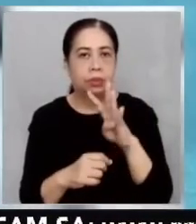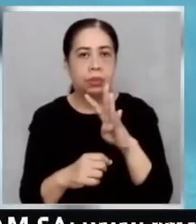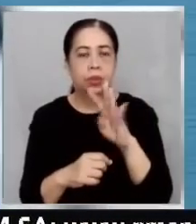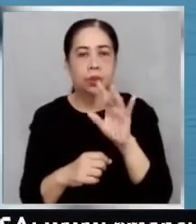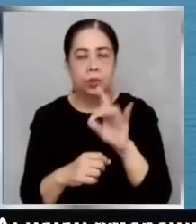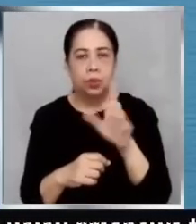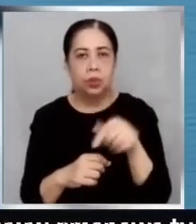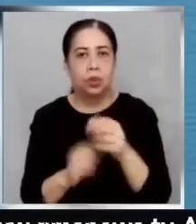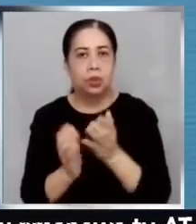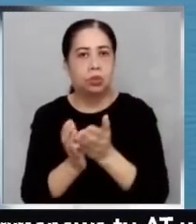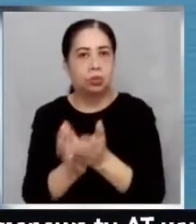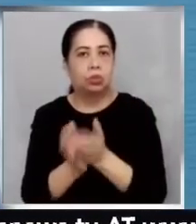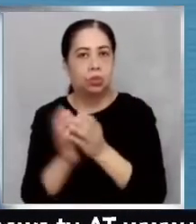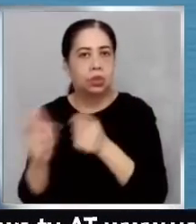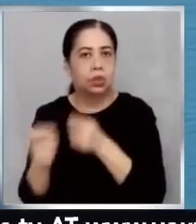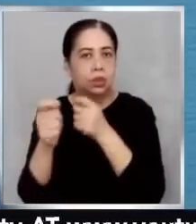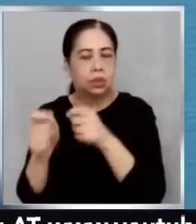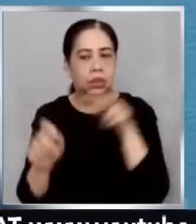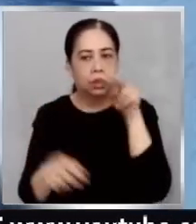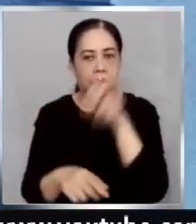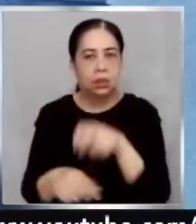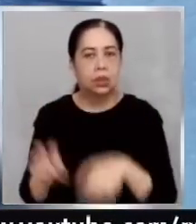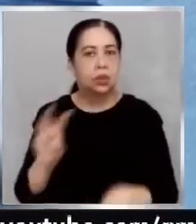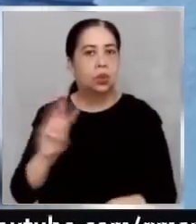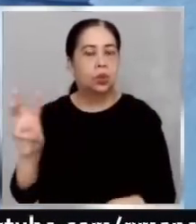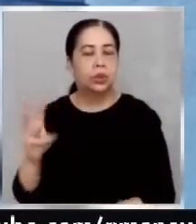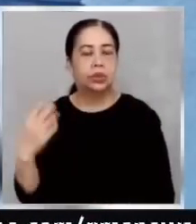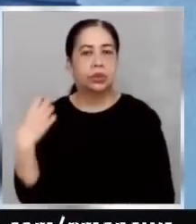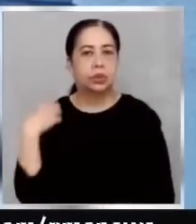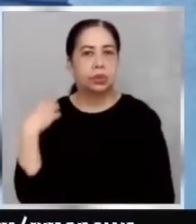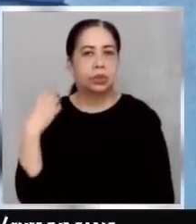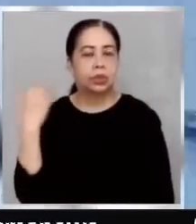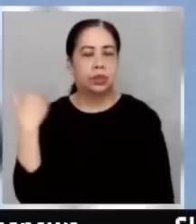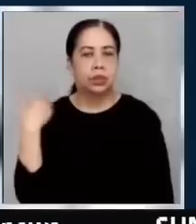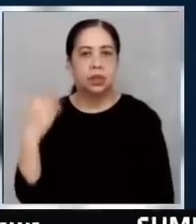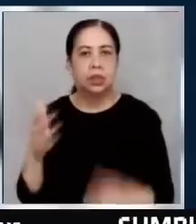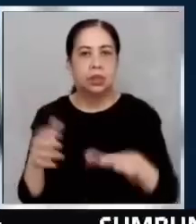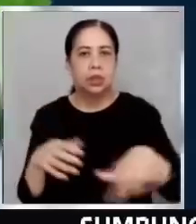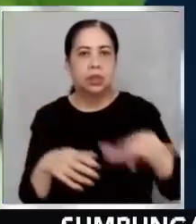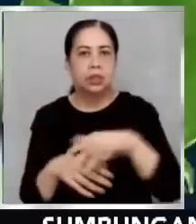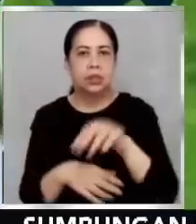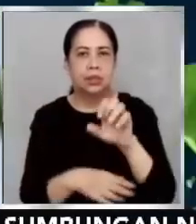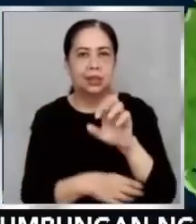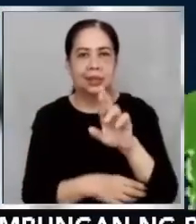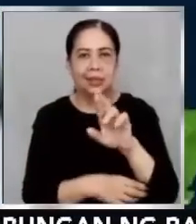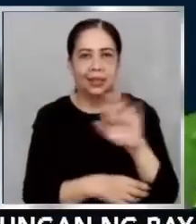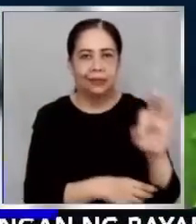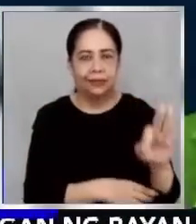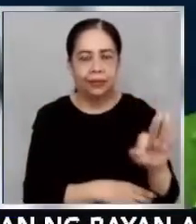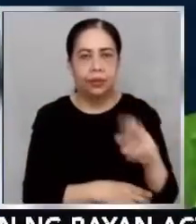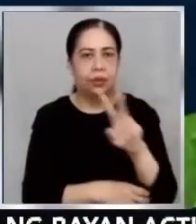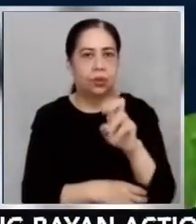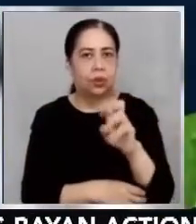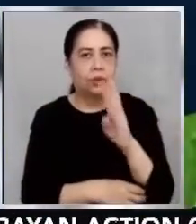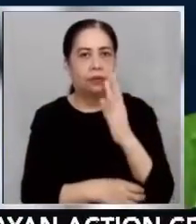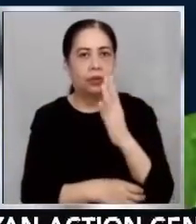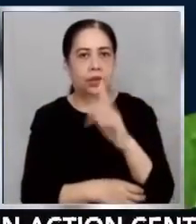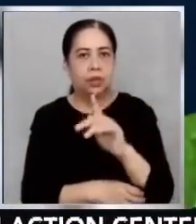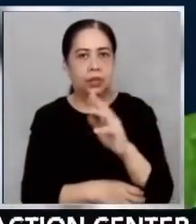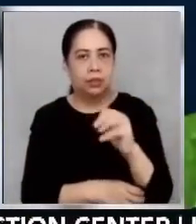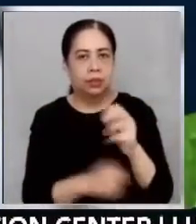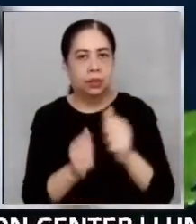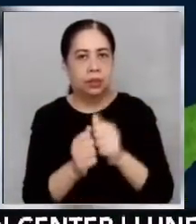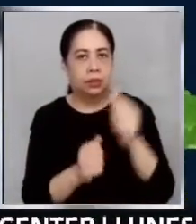militia ang namataan ng Western Command ng AFP sa may Iroquois Reef. May 240 kilometers ang layo nito mula